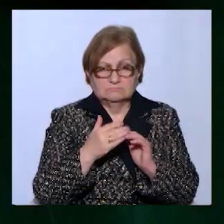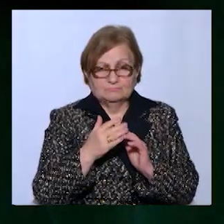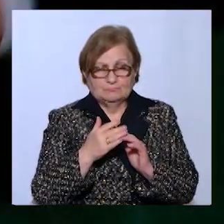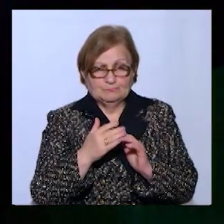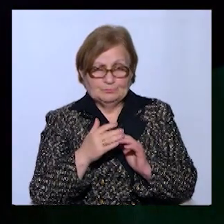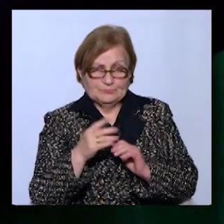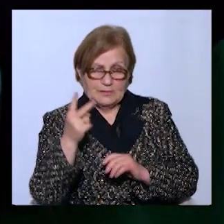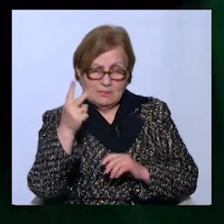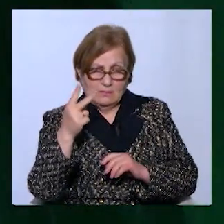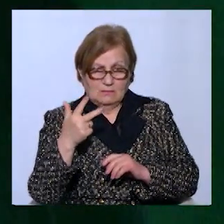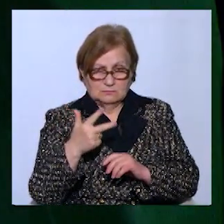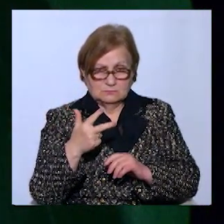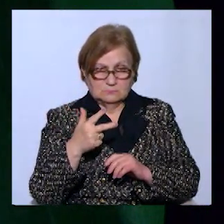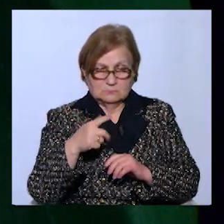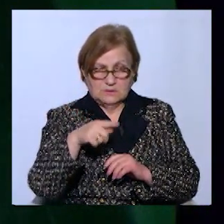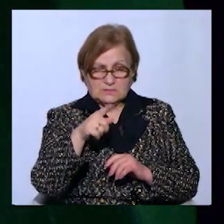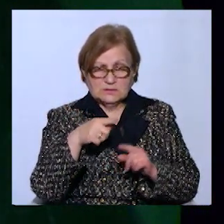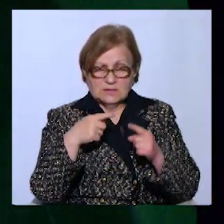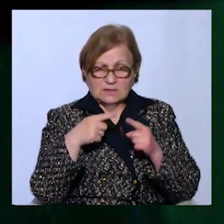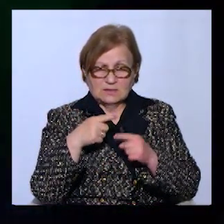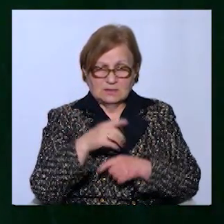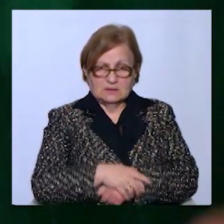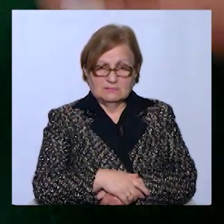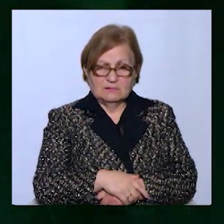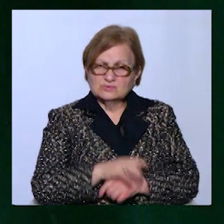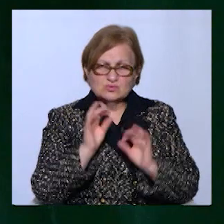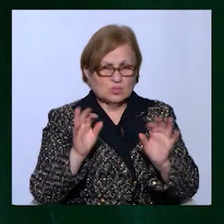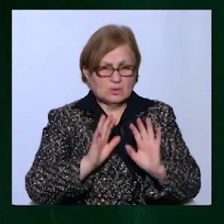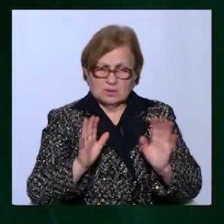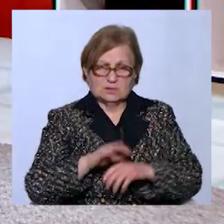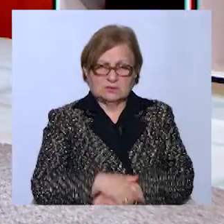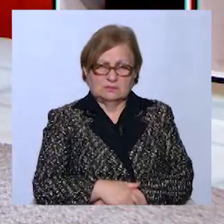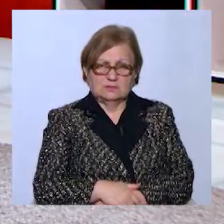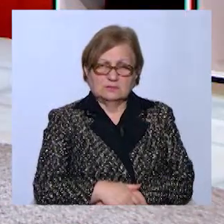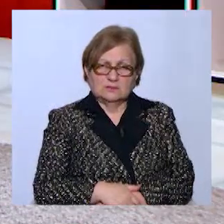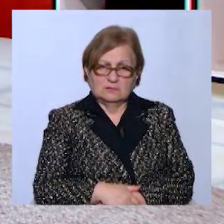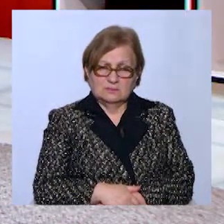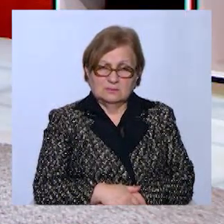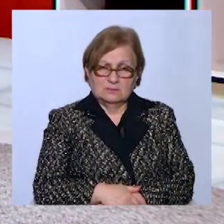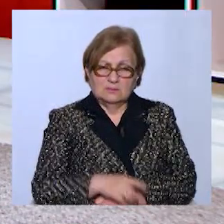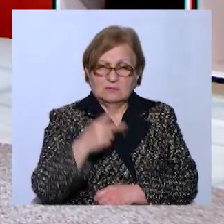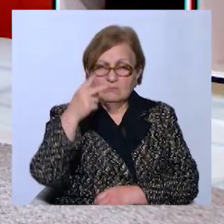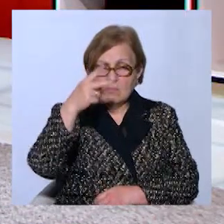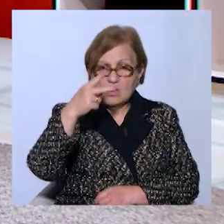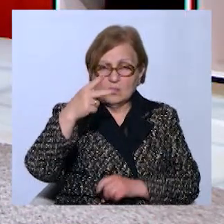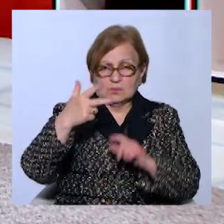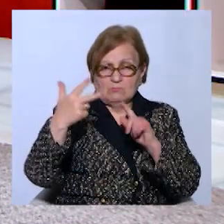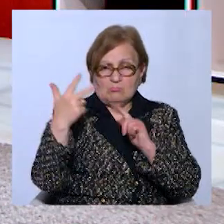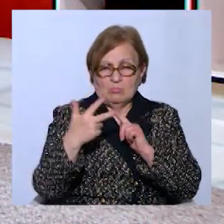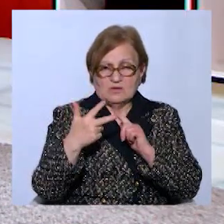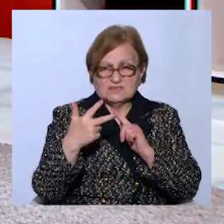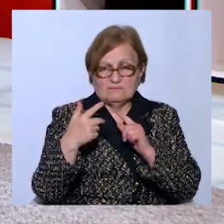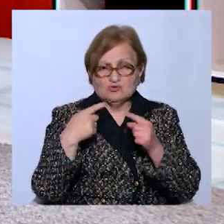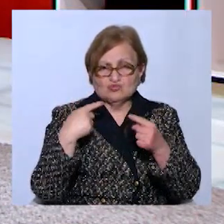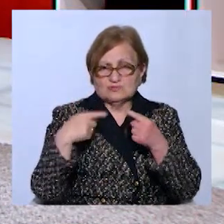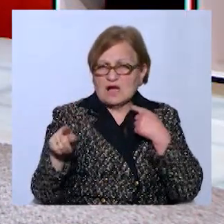58. მეორე და მესამე შორის განსხვავება აი არ არის სწორად ახლა ეს უყურეთ. მეორე და მესამე შორის რამდენია